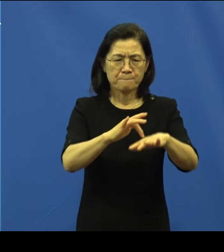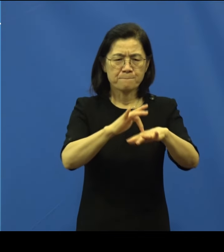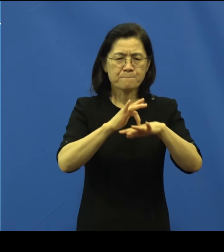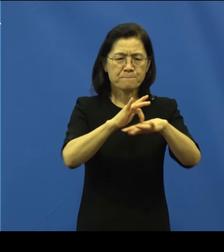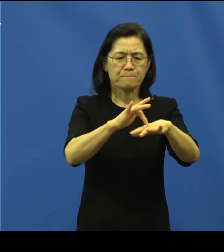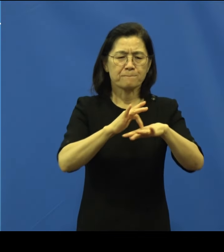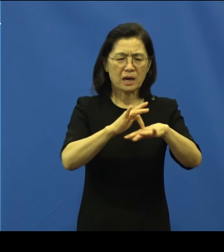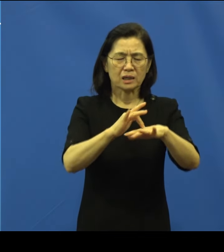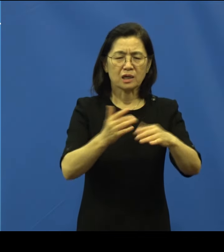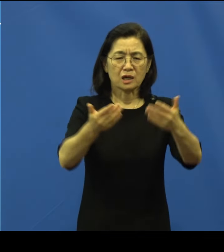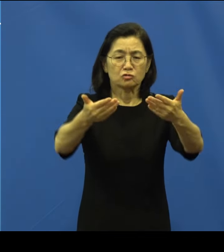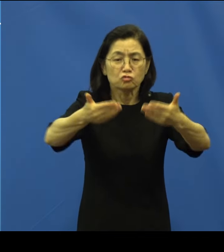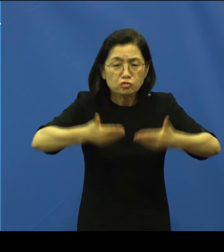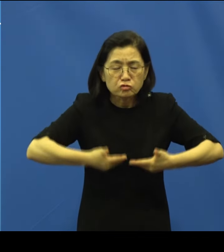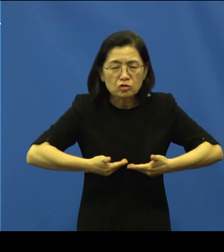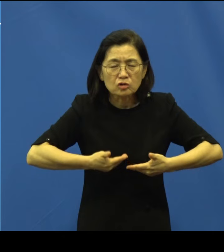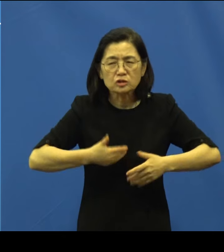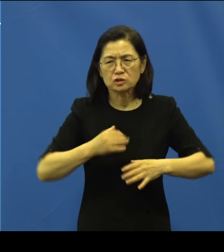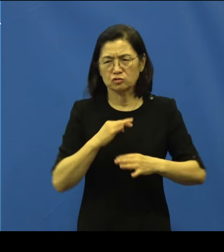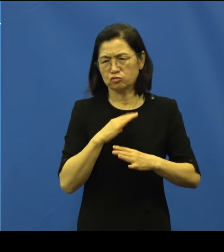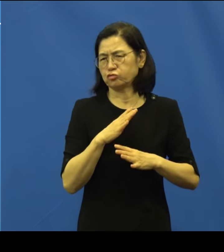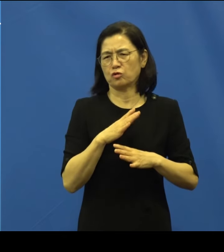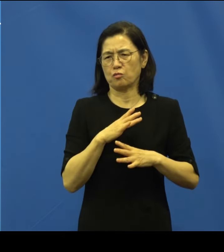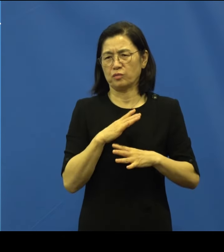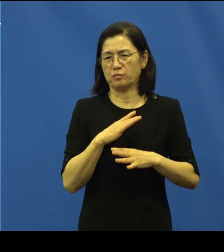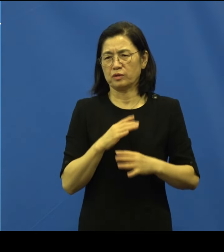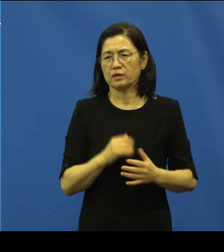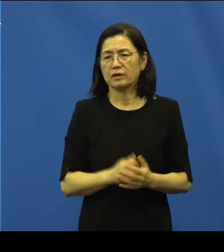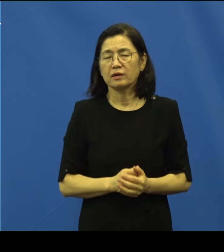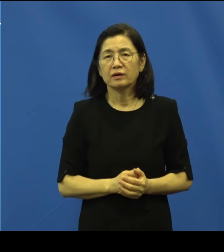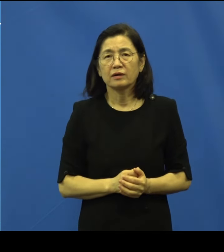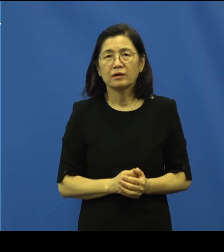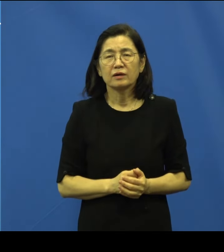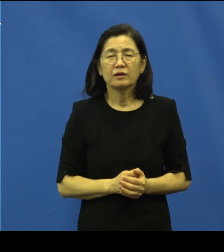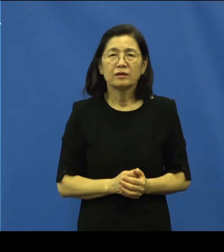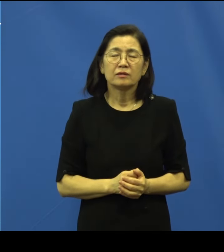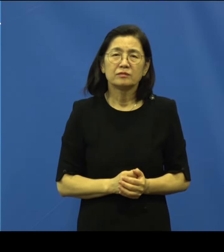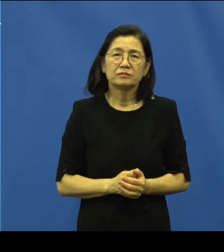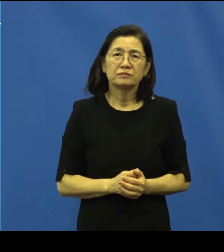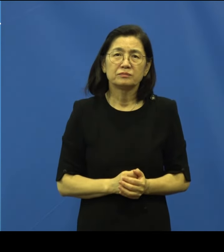띄웁니다. 마귀가 할 일이 없어요. 두려움에 빠져 있으면